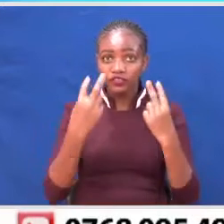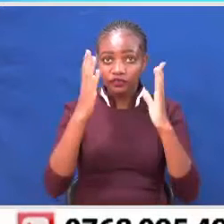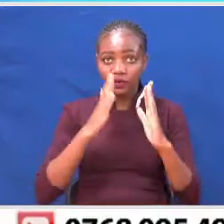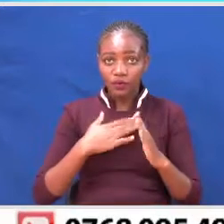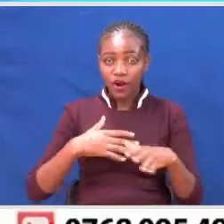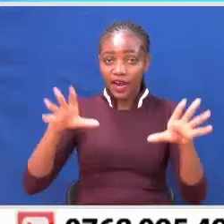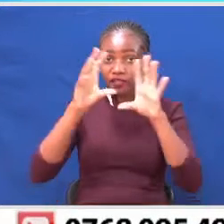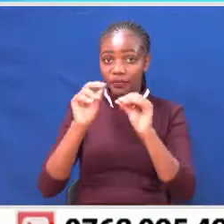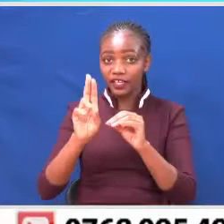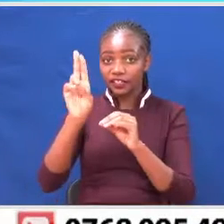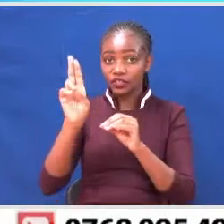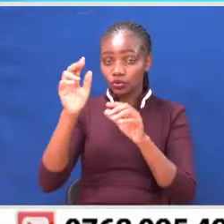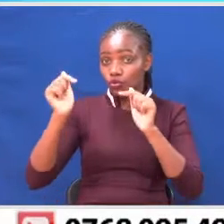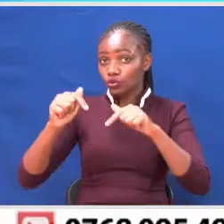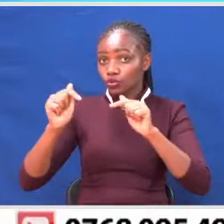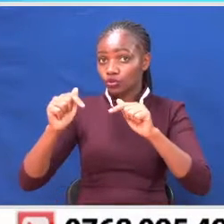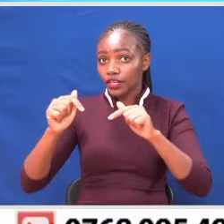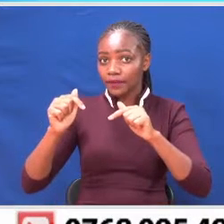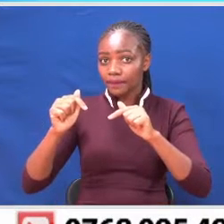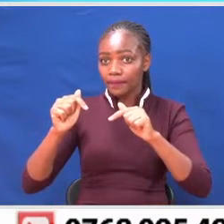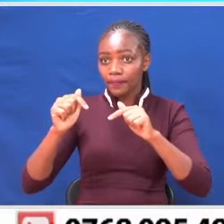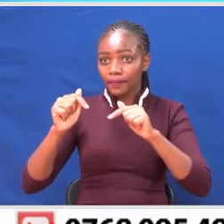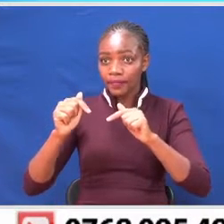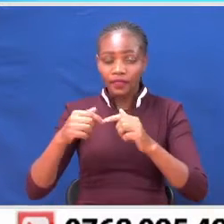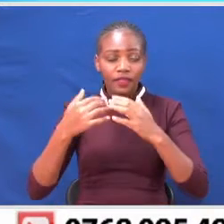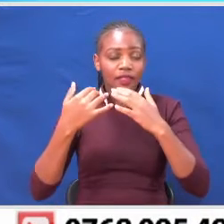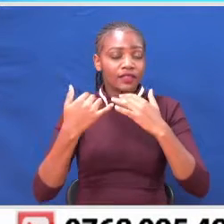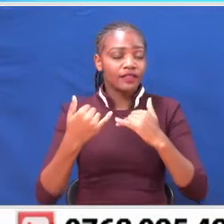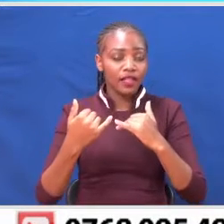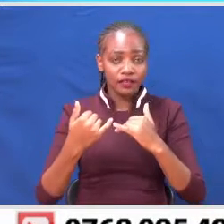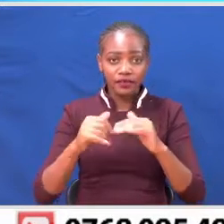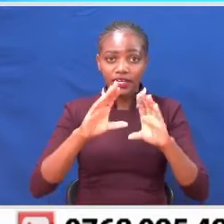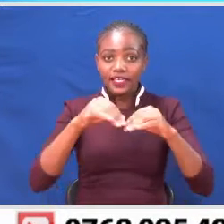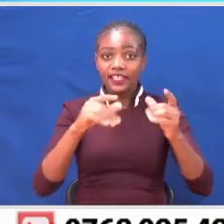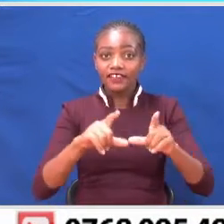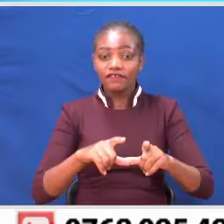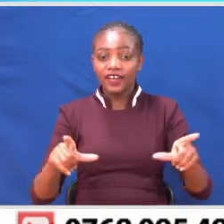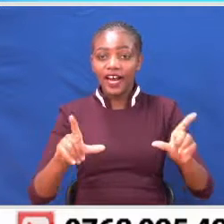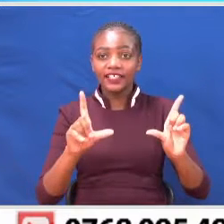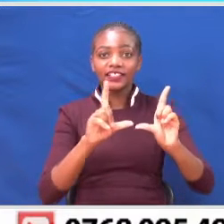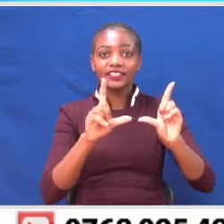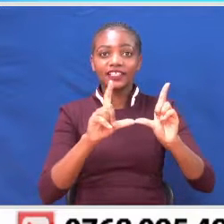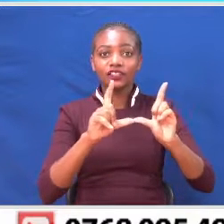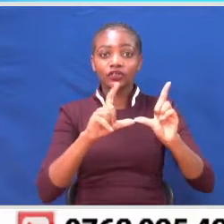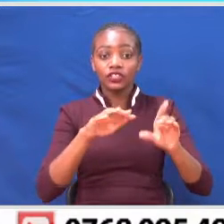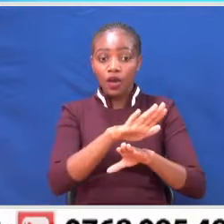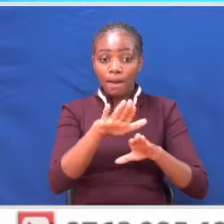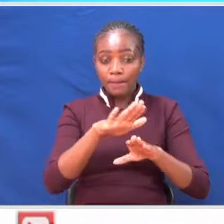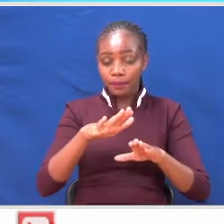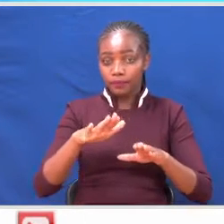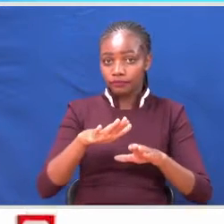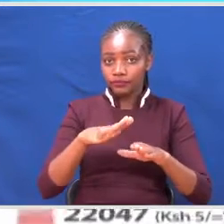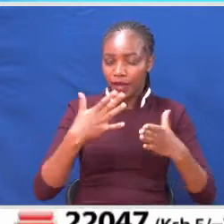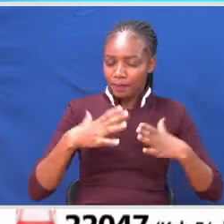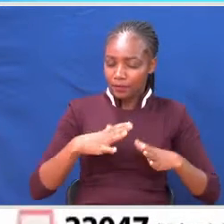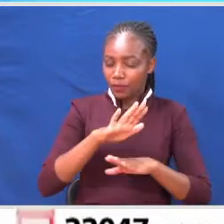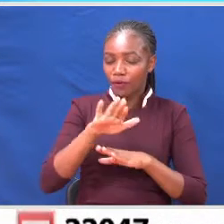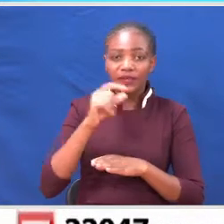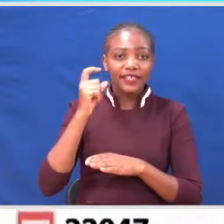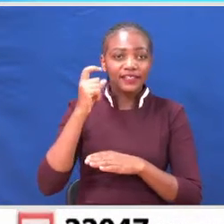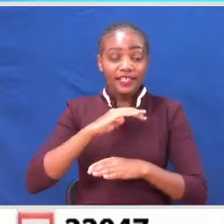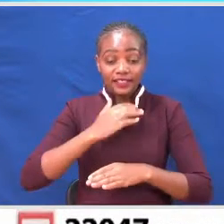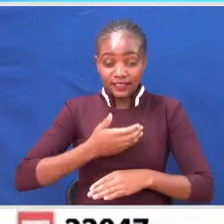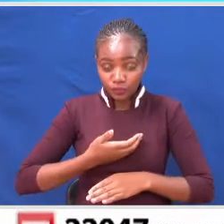Rais Uhuru Kenyatta leo amepeana hati miliki za ardhi elfu kumi kwa wakazi wa kaunti ya Samburu na wamiliki wa ploti katika eneo la